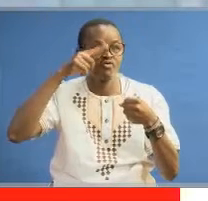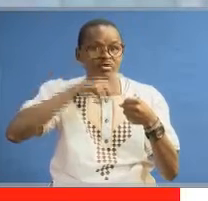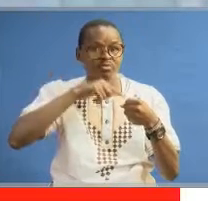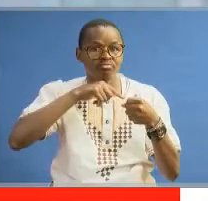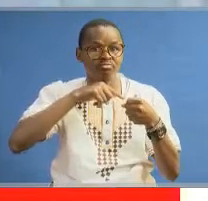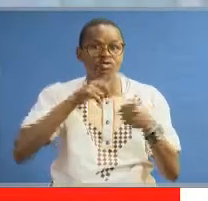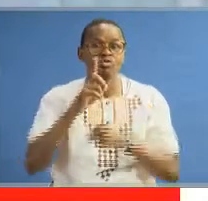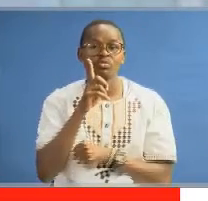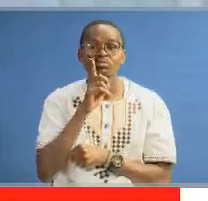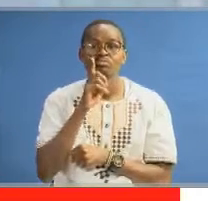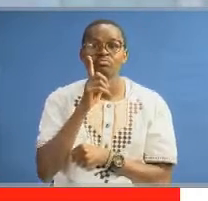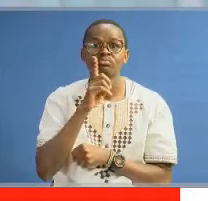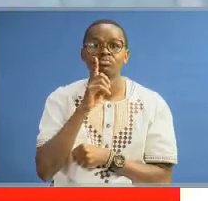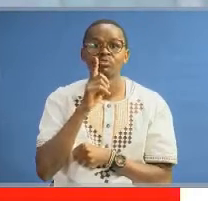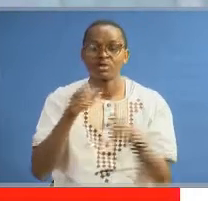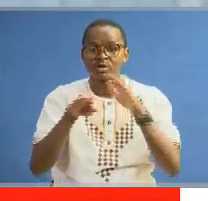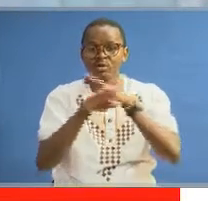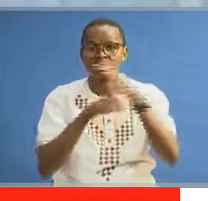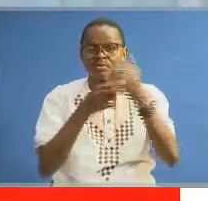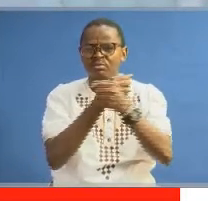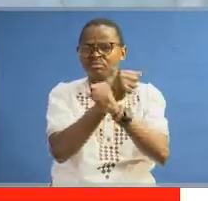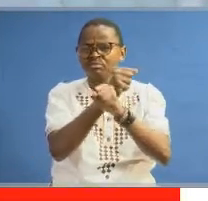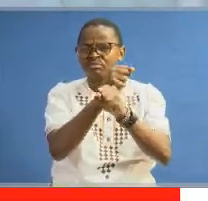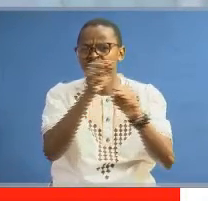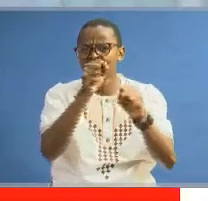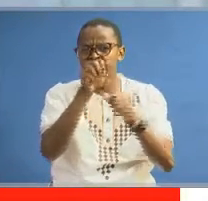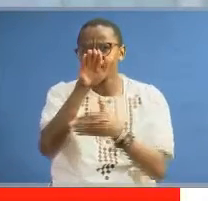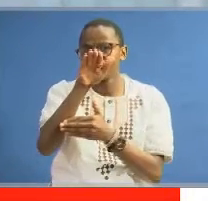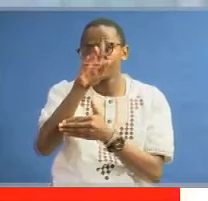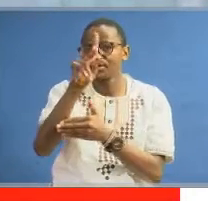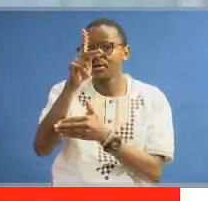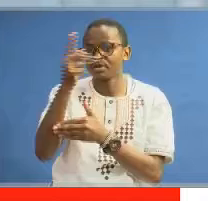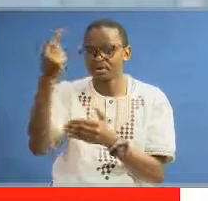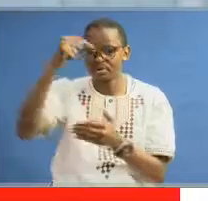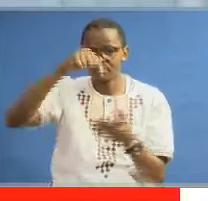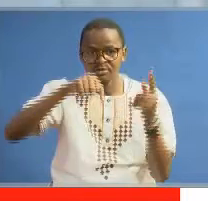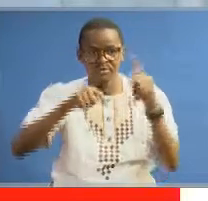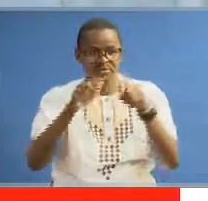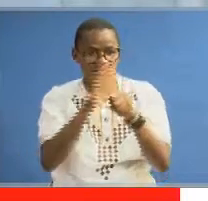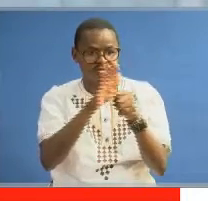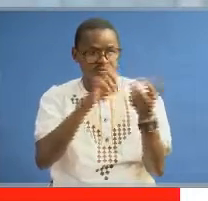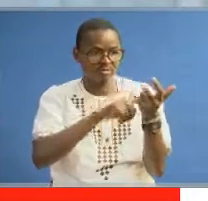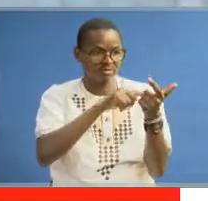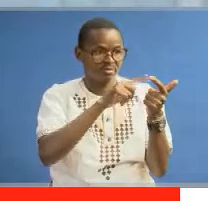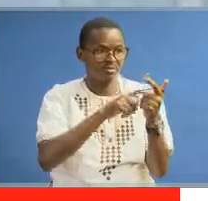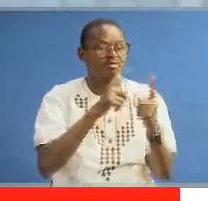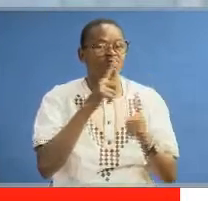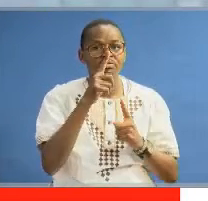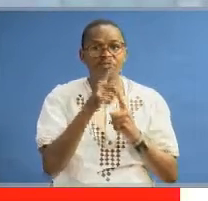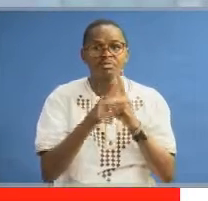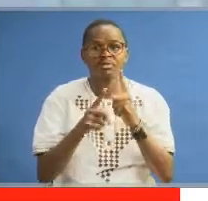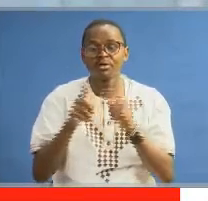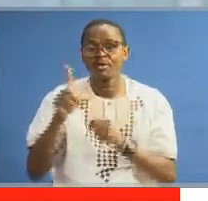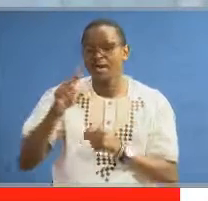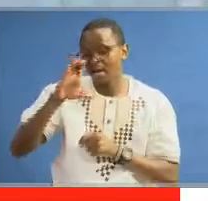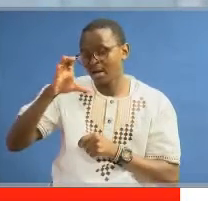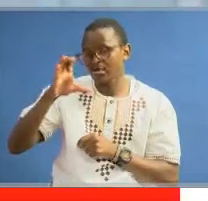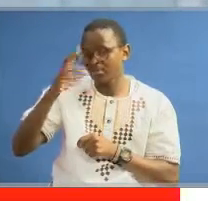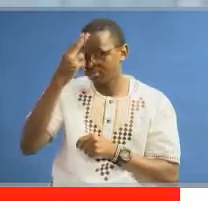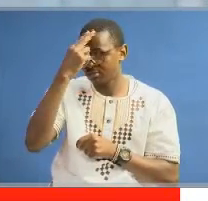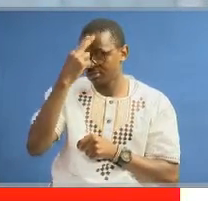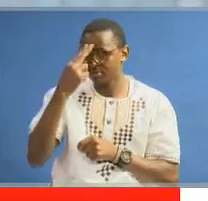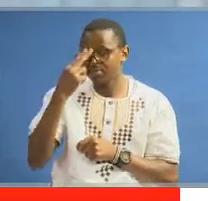linatamatika rasmi hapo kesho. Naibu wa Rais William Ruto amewahimiza Wakenya wajitokeze kuhesabiwa. Akizungumza haya akiwa kaunti ya